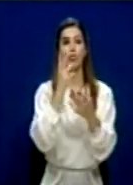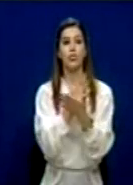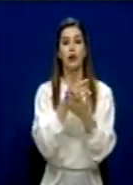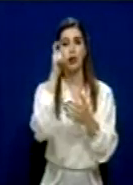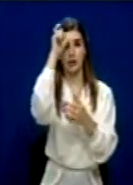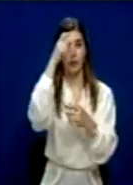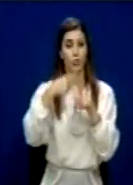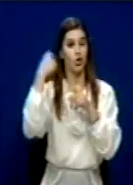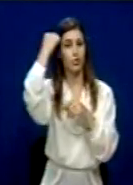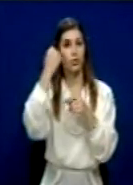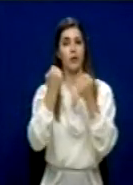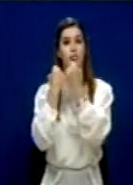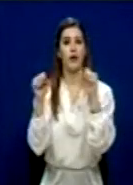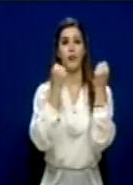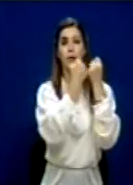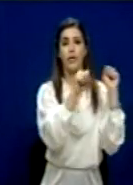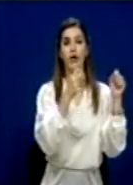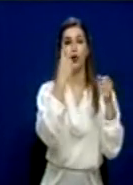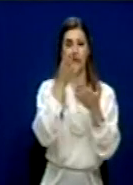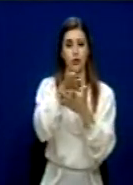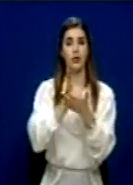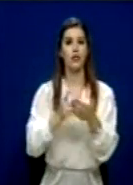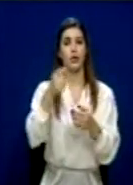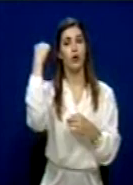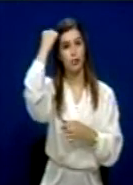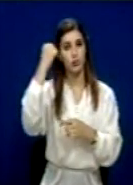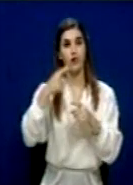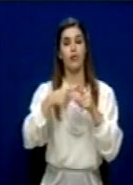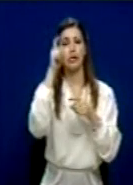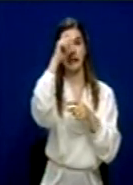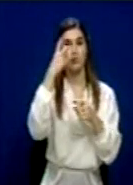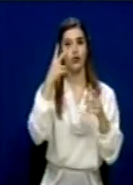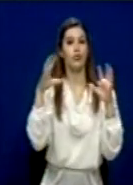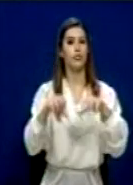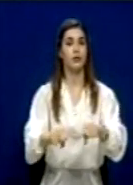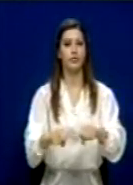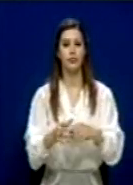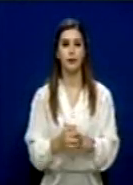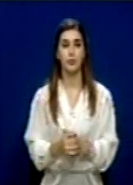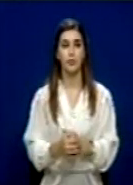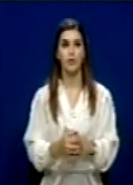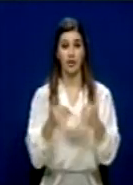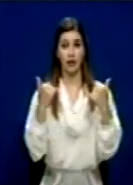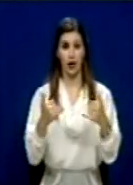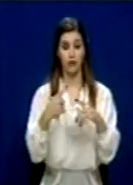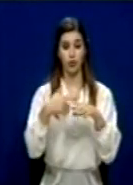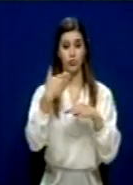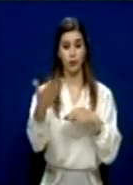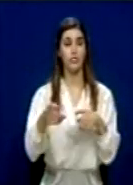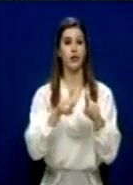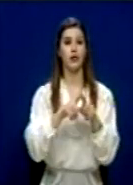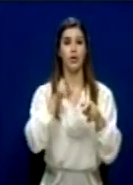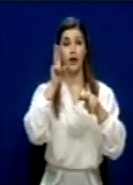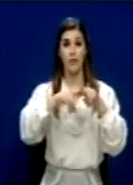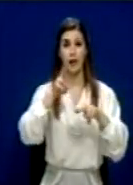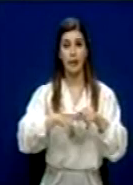dhe Serbisë. Pra suvereniteti po ndahet në Kosovë mes pushtetit të Kosovës dhe pushtetit të Serbisë. Tash etutje asnjë vendim nuk do të mirret dhe